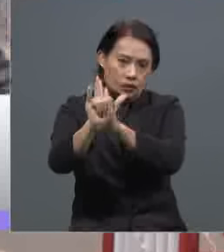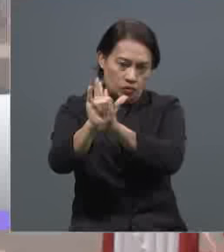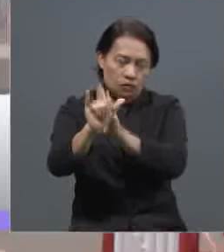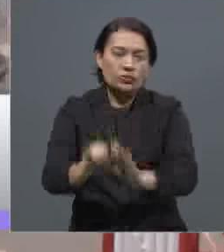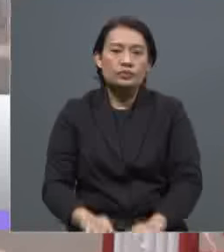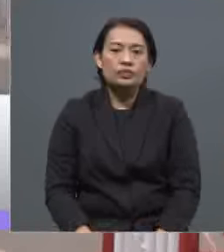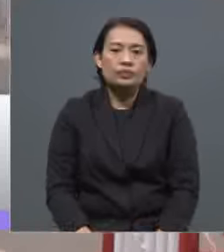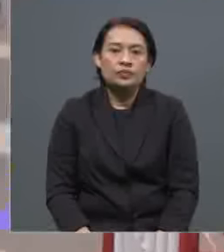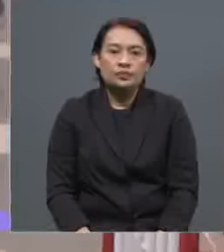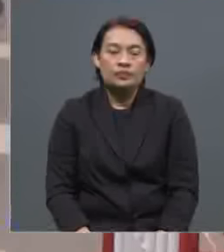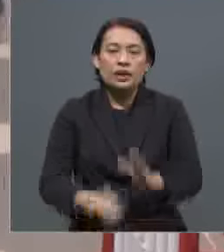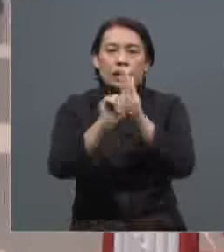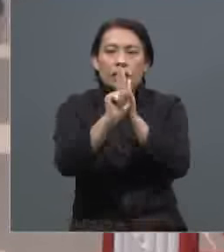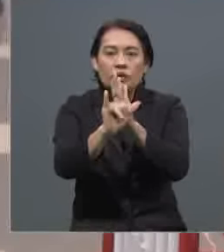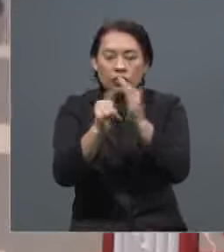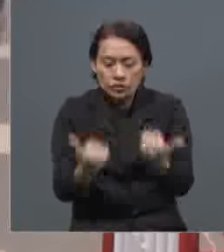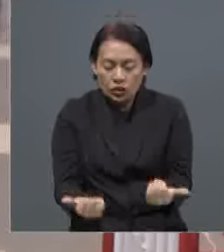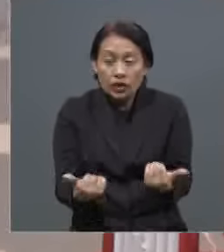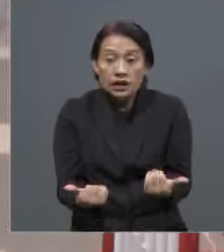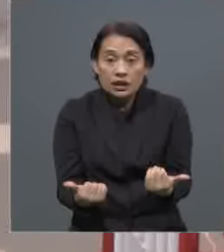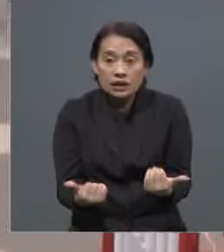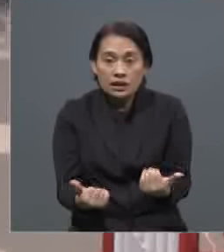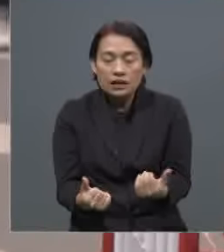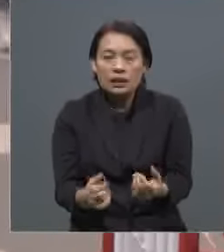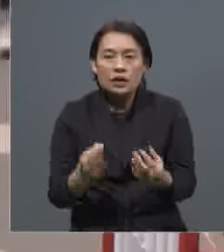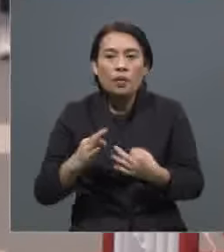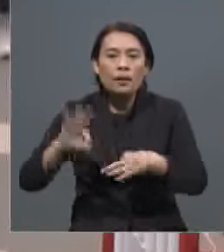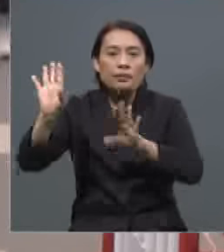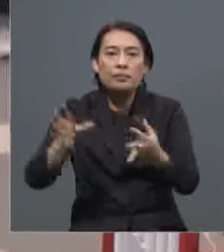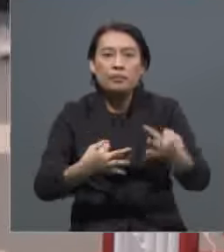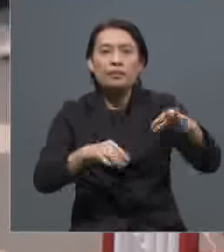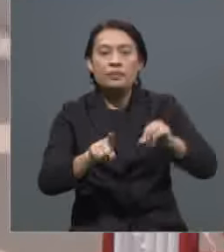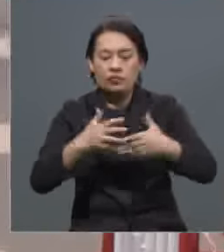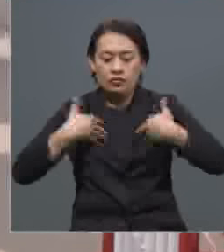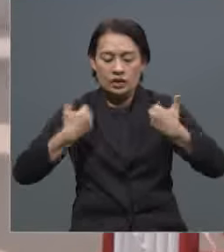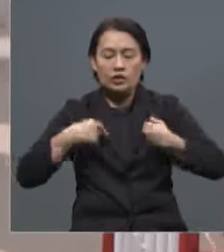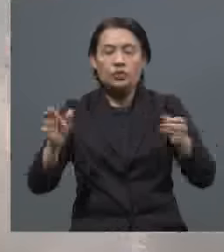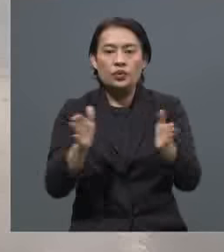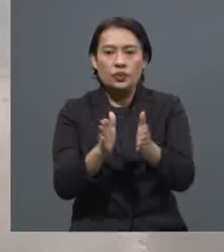นี้ผมขอตัวไปร่วมเซิร์ฟกับพ่ออุ้ยแม่อุ้ยด้านหลังก่อนขอส่งคุณผู้ชมกลับไปยังสถานี